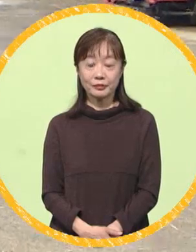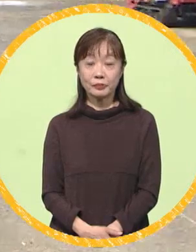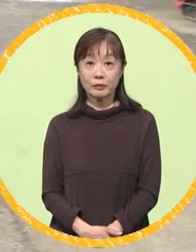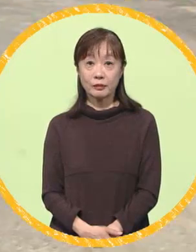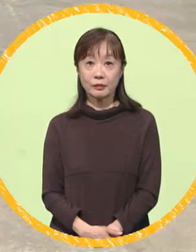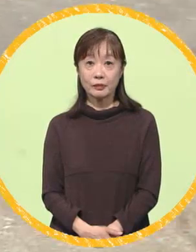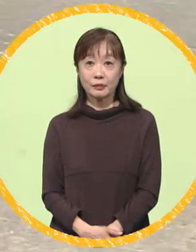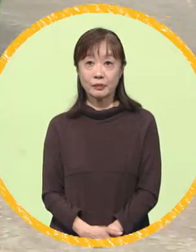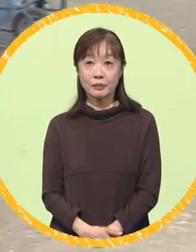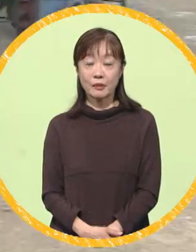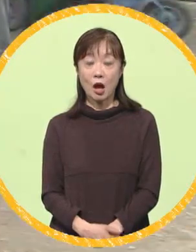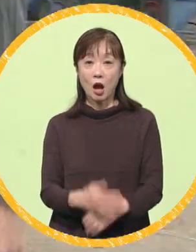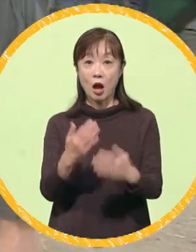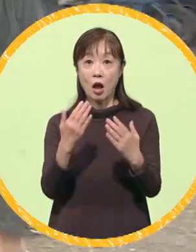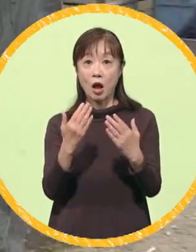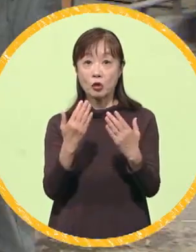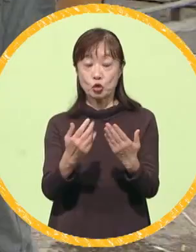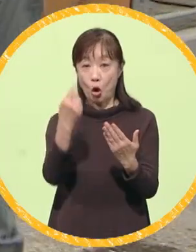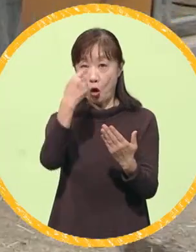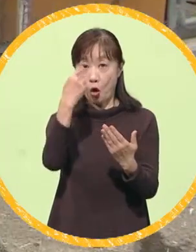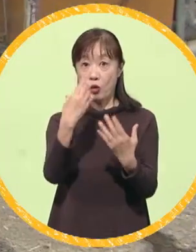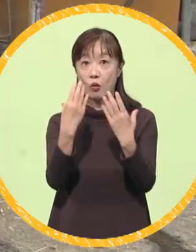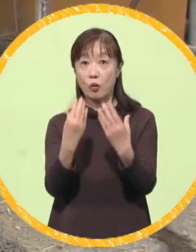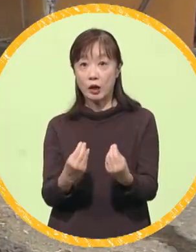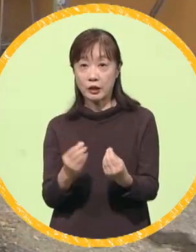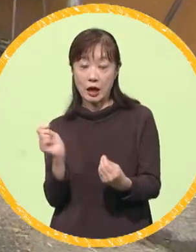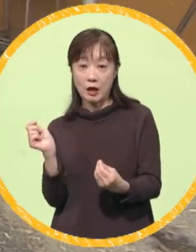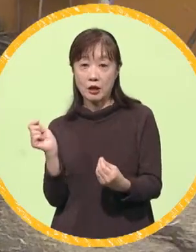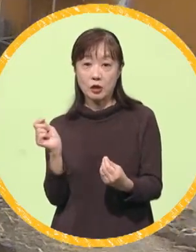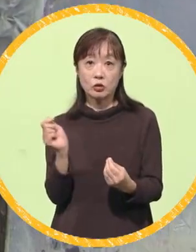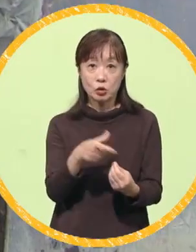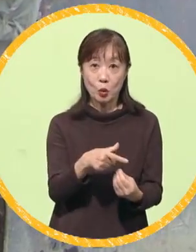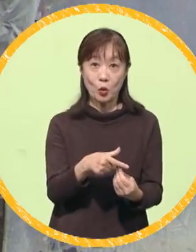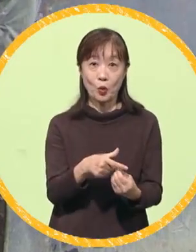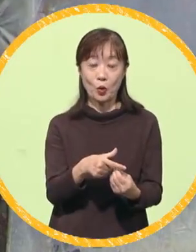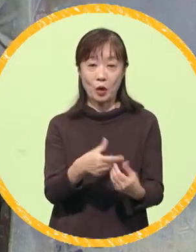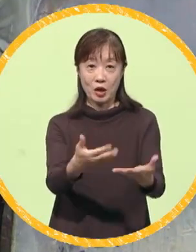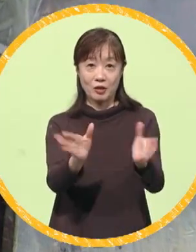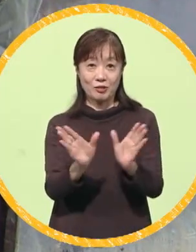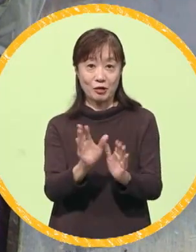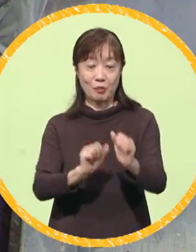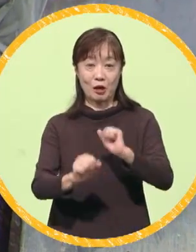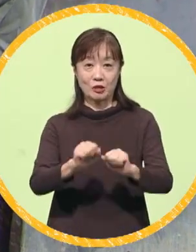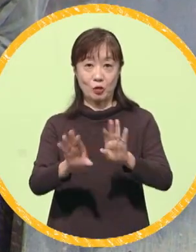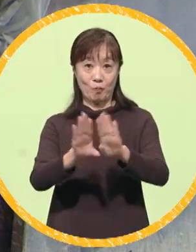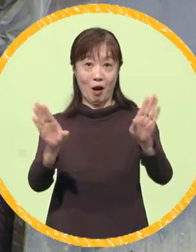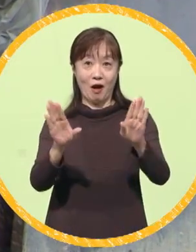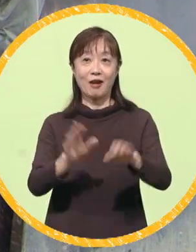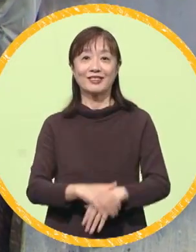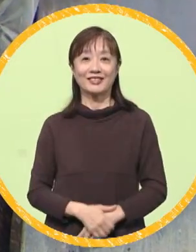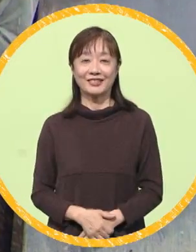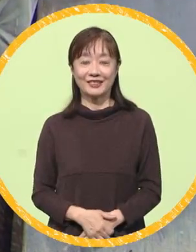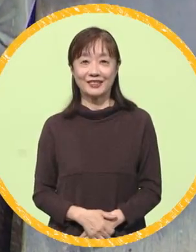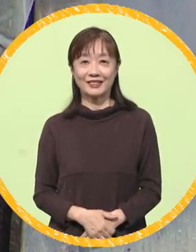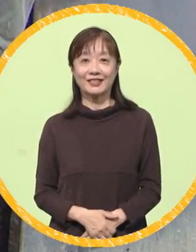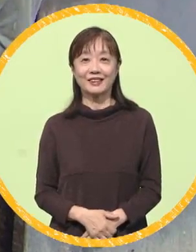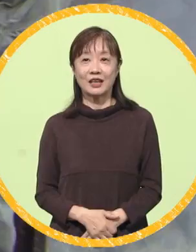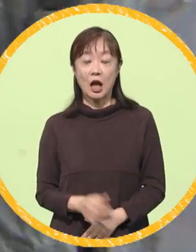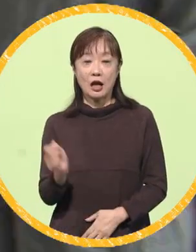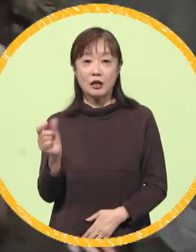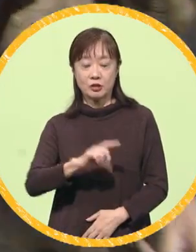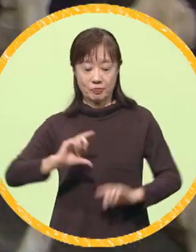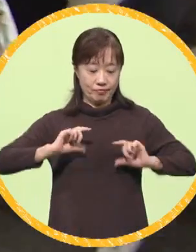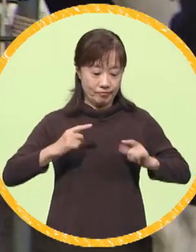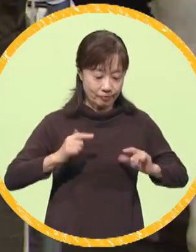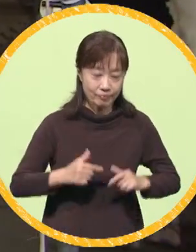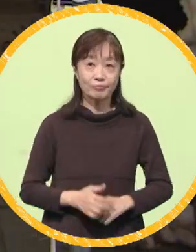もう放課後の部活動が始まってますよ。もう皆さん授業終わってすぐ。 そうです、すぐみんな作